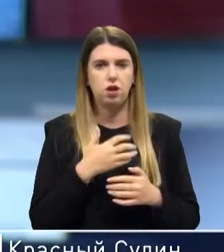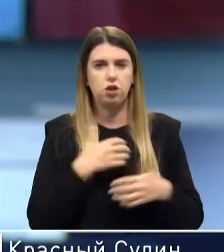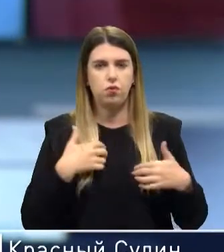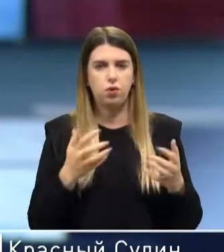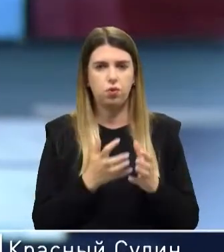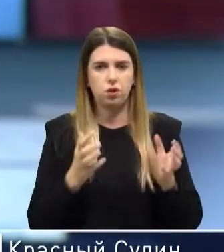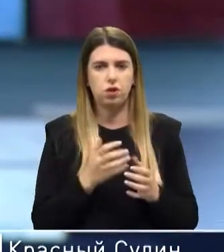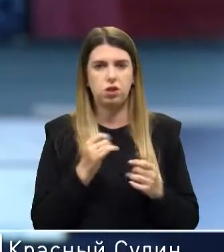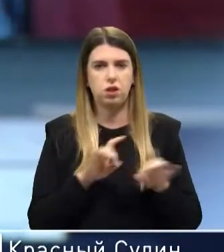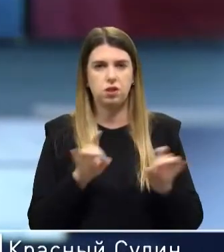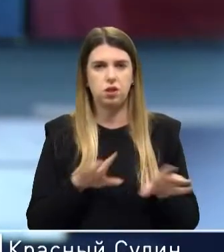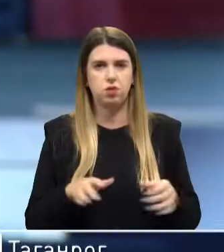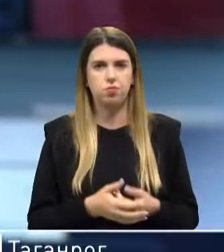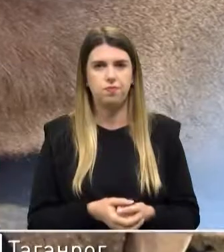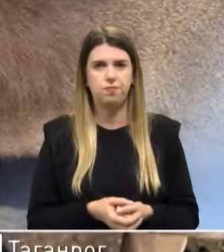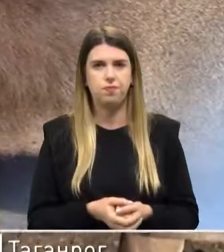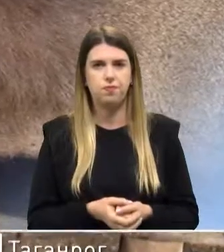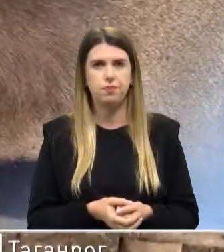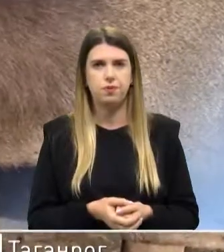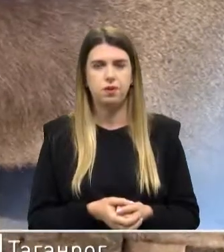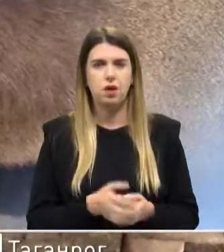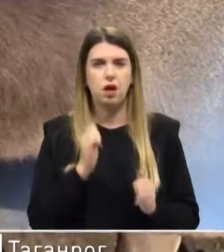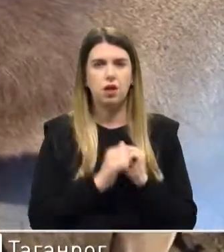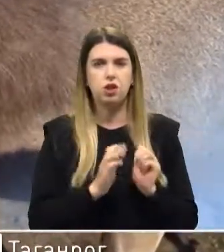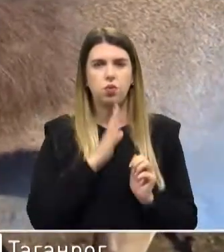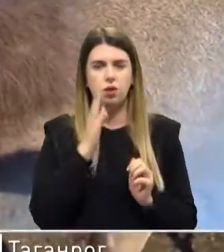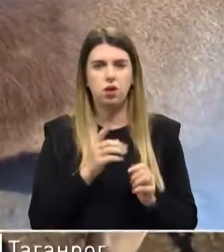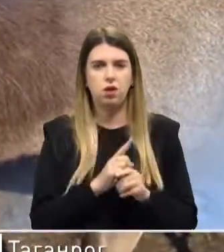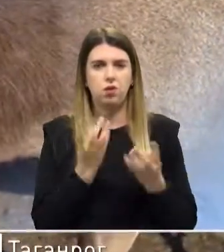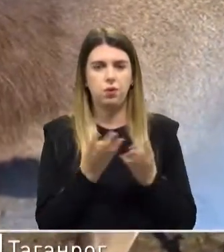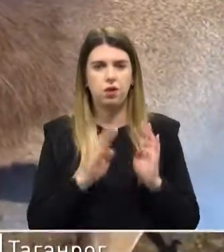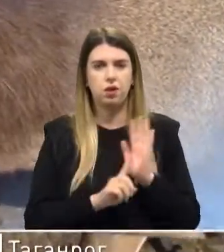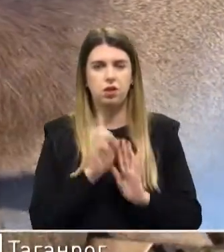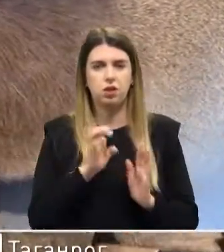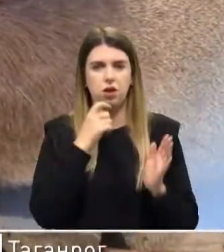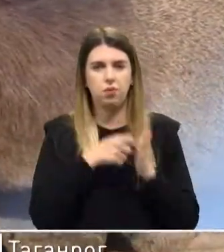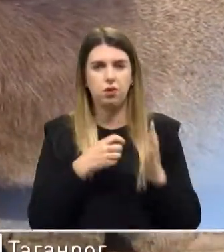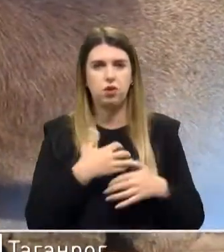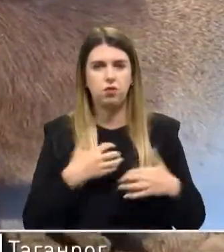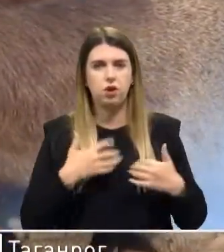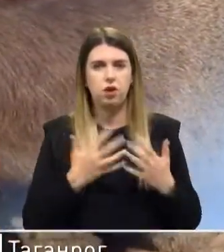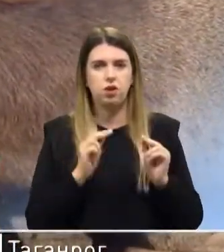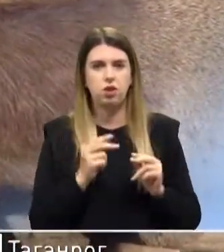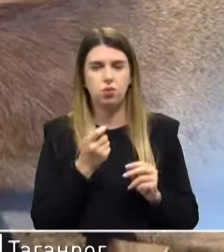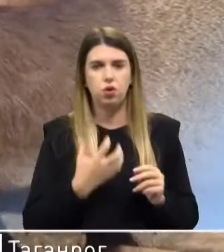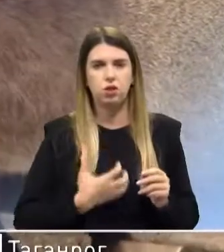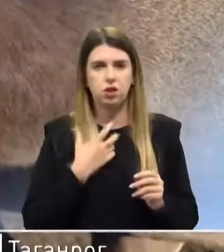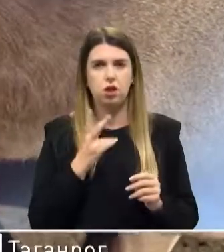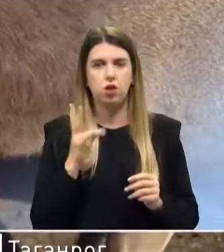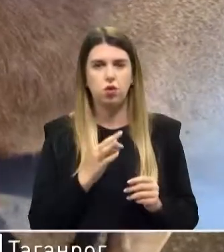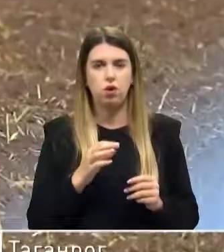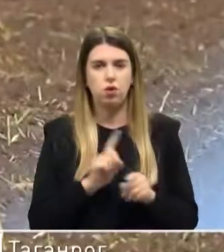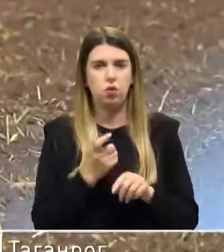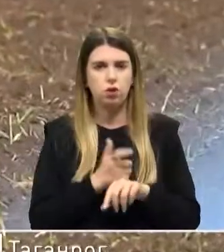в репортаже Елены Сарксян. Каждое утро в оленем питомнике начинается с кормления животных. Если честно, немного страшно, но